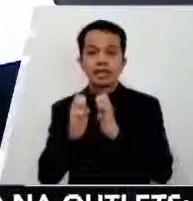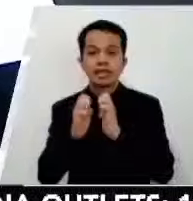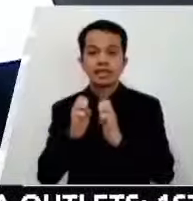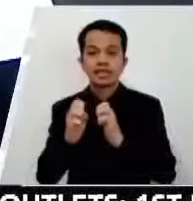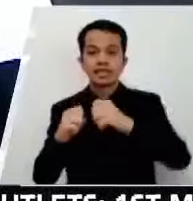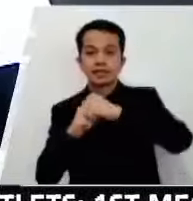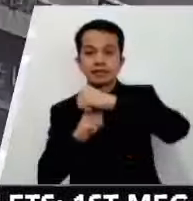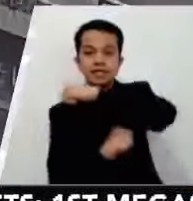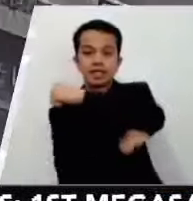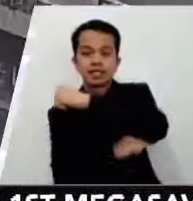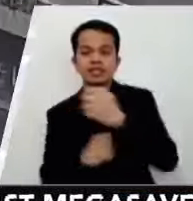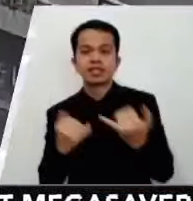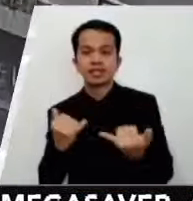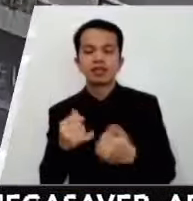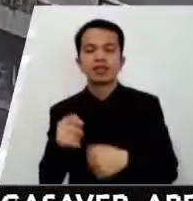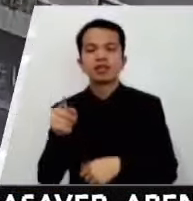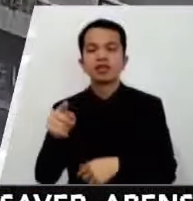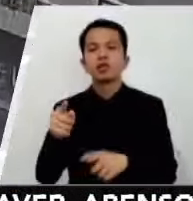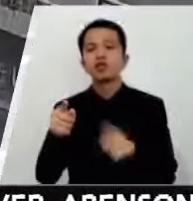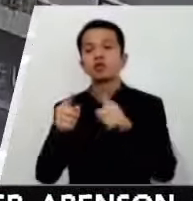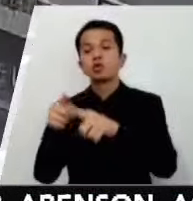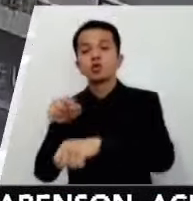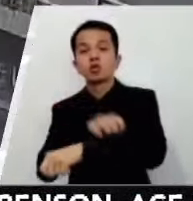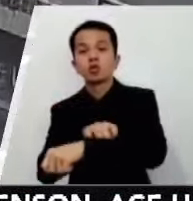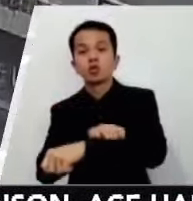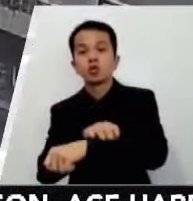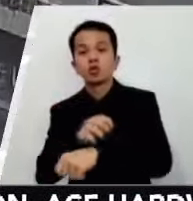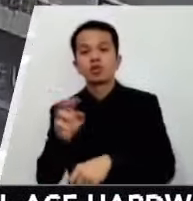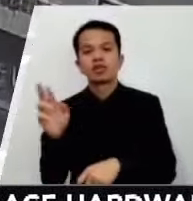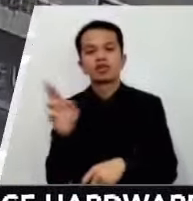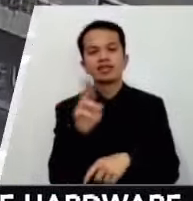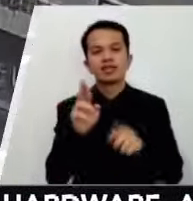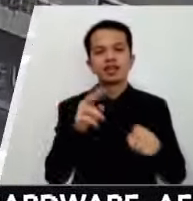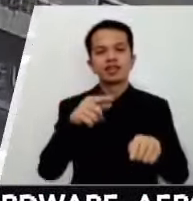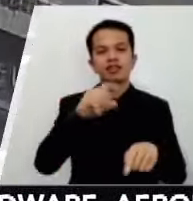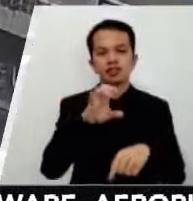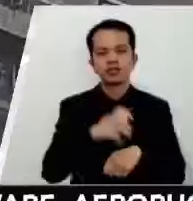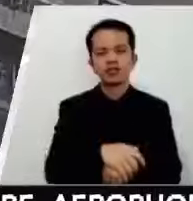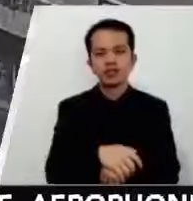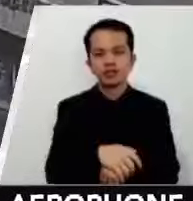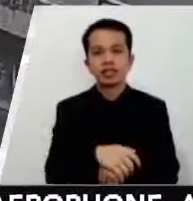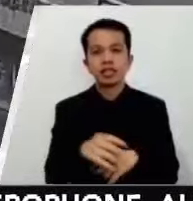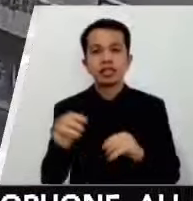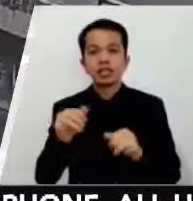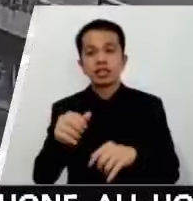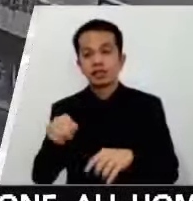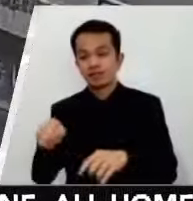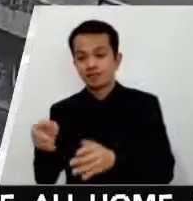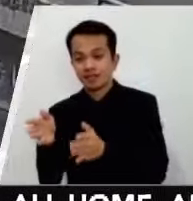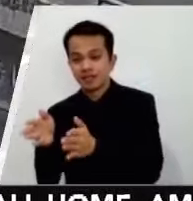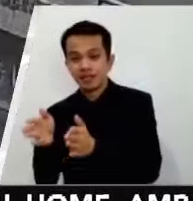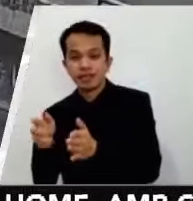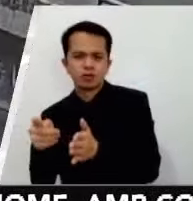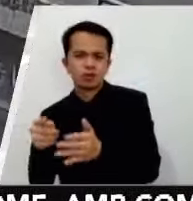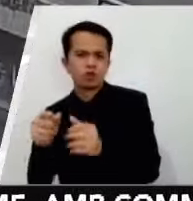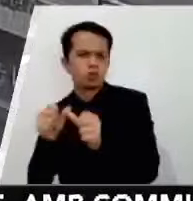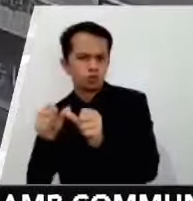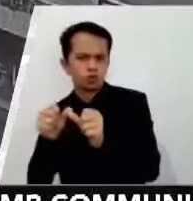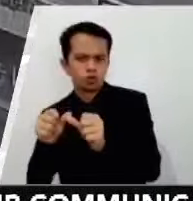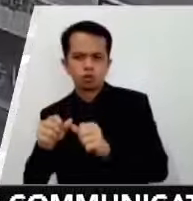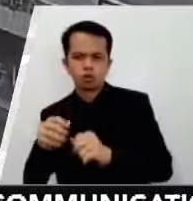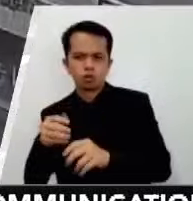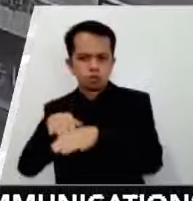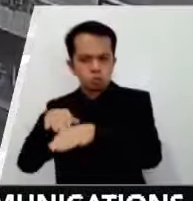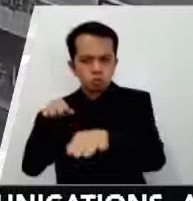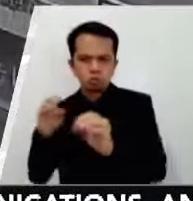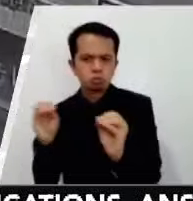ng Makati, yung kanan papunta naman ng Quezon City at ang magkabilang panig po ito ay tuloy-tuloy, walang aberya, tuyo ang kalsada